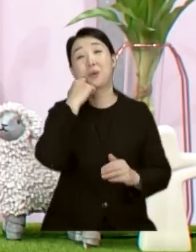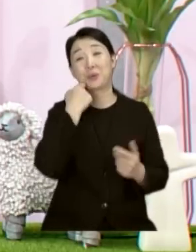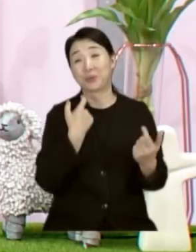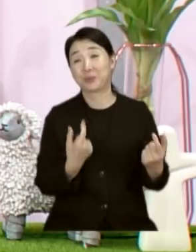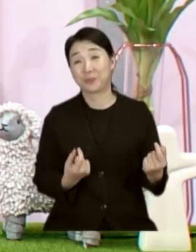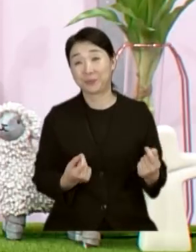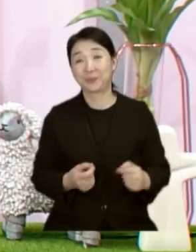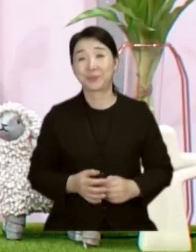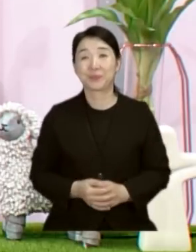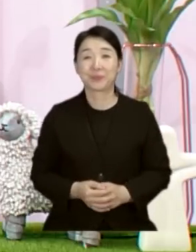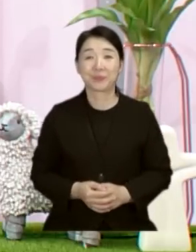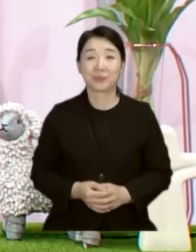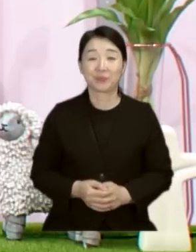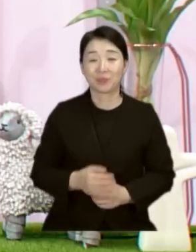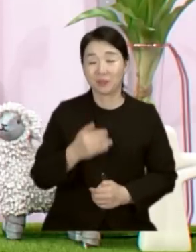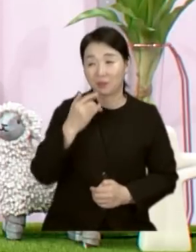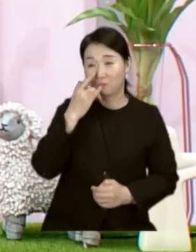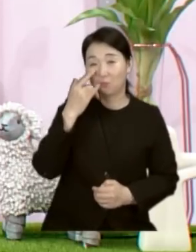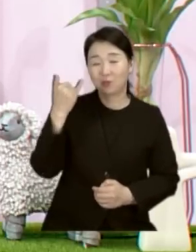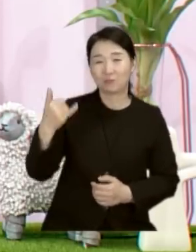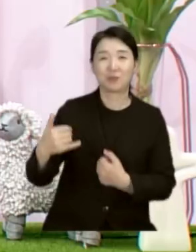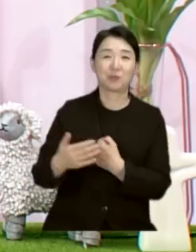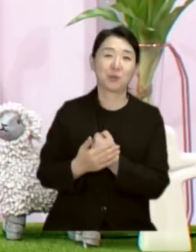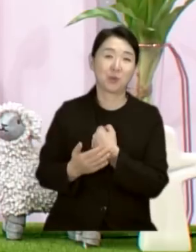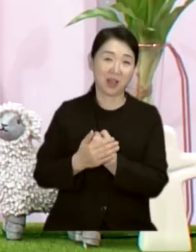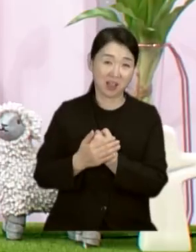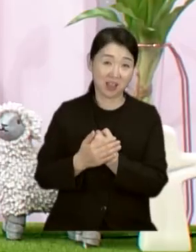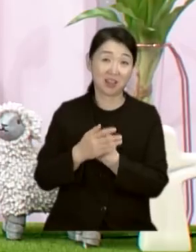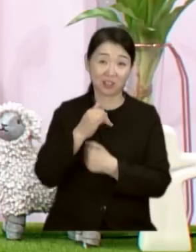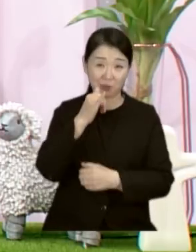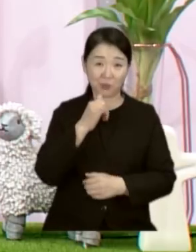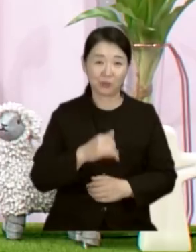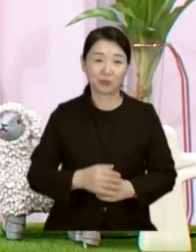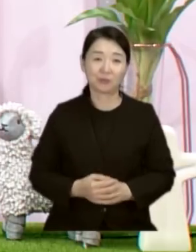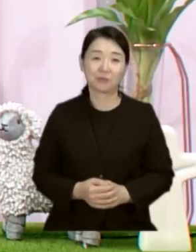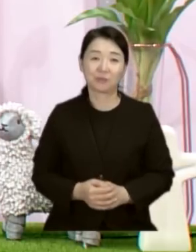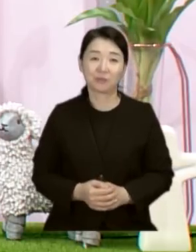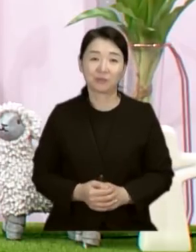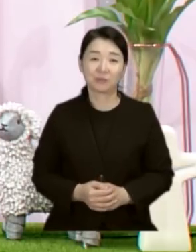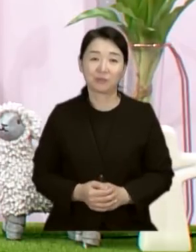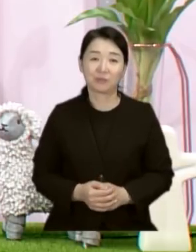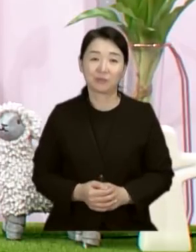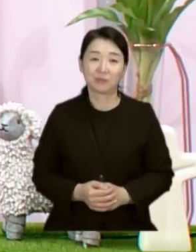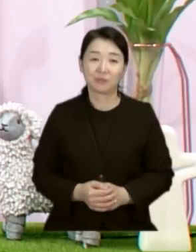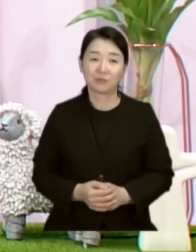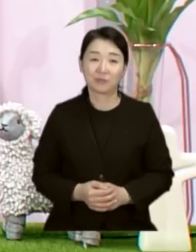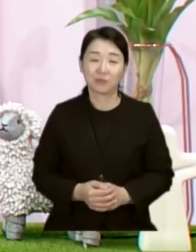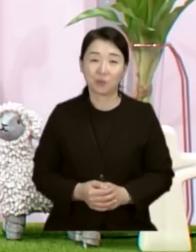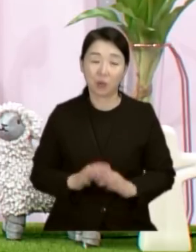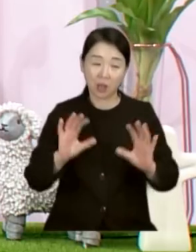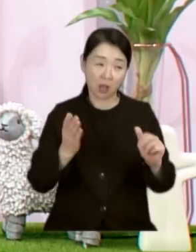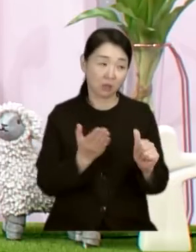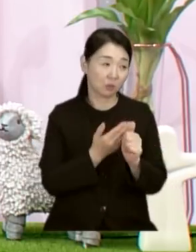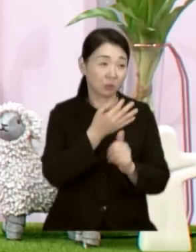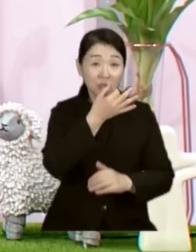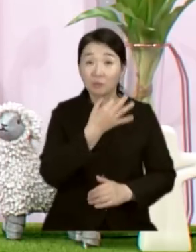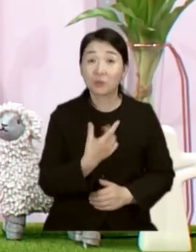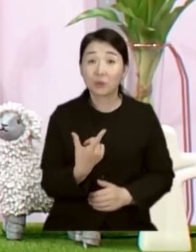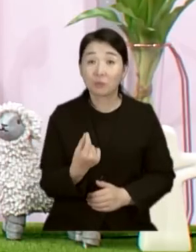어렵잖아요. 물론 부모님이 도와주시긴 했지만 와 이렇게